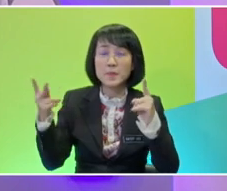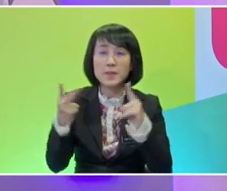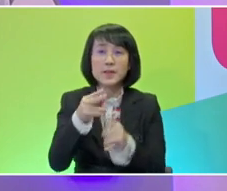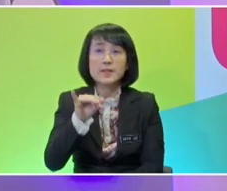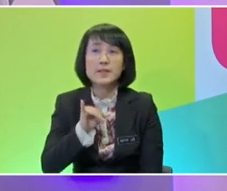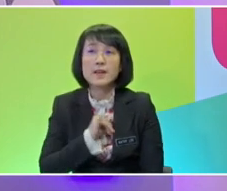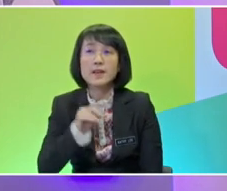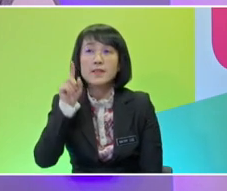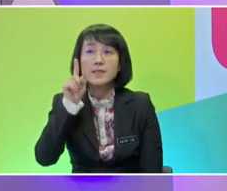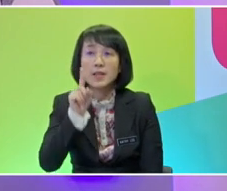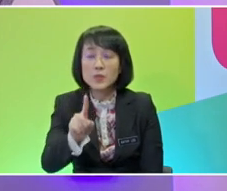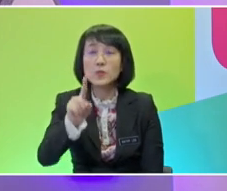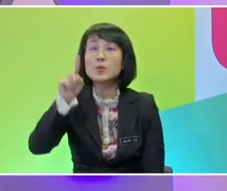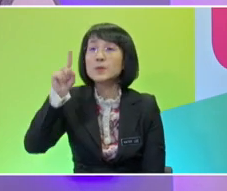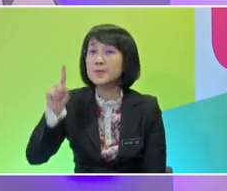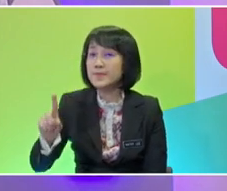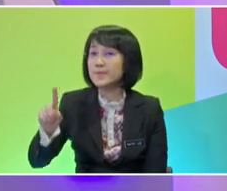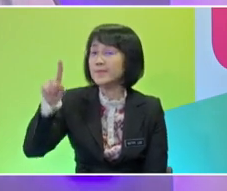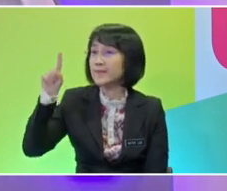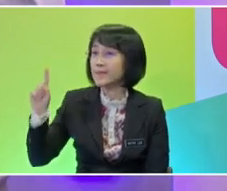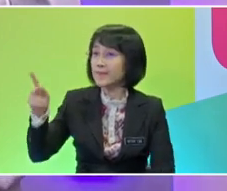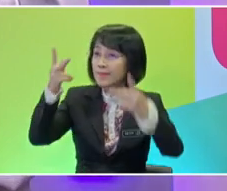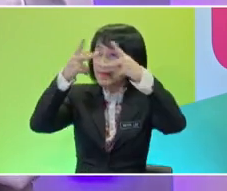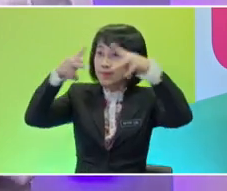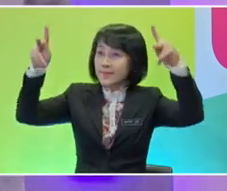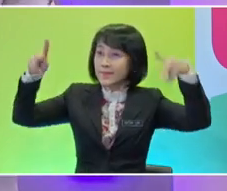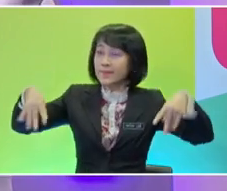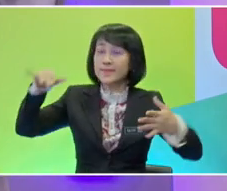satu persatu pemesaan tersebut